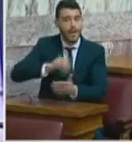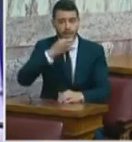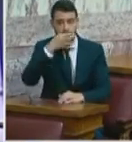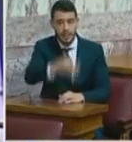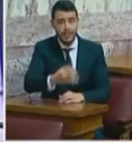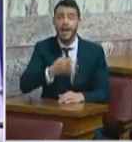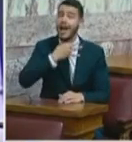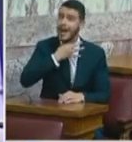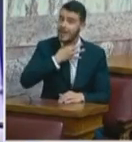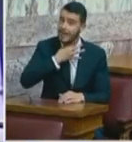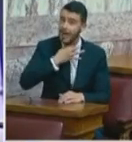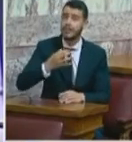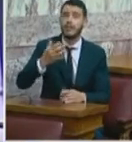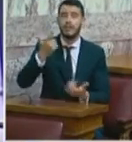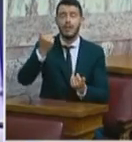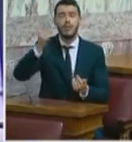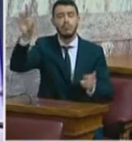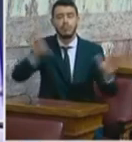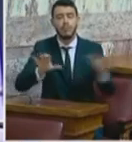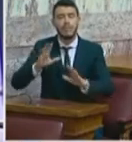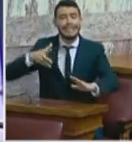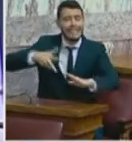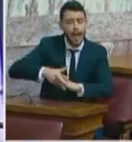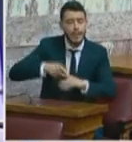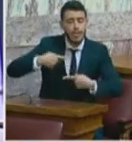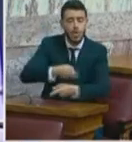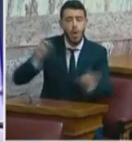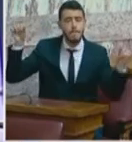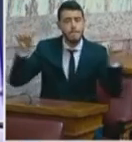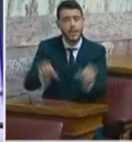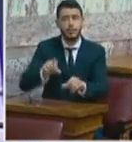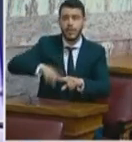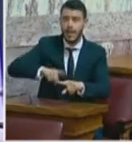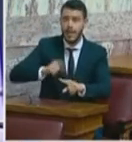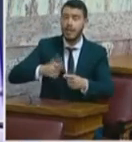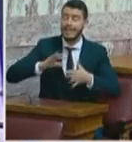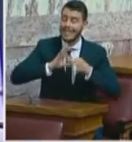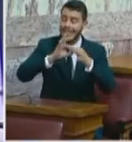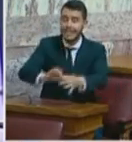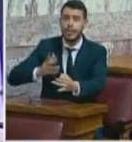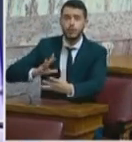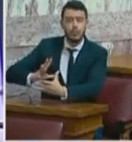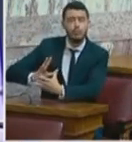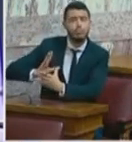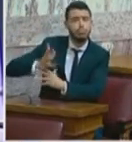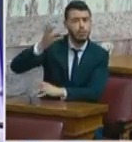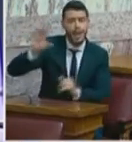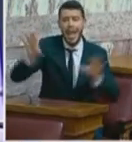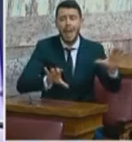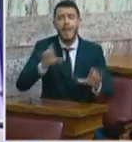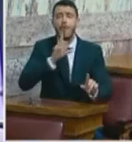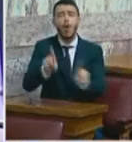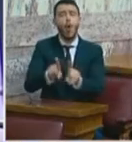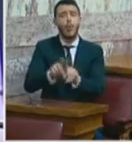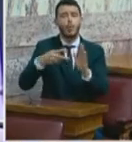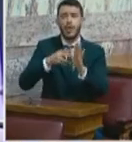επιστρέψουν τα χρήματά τους στις τράπεζες, οι επενδυτές να έρθουν εδώ να συνεχίσουν αυτή την ανωδική πορεία επενδύσεων που είχαμε το 2017 και το 2018, που